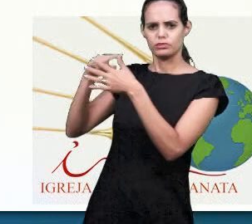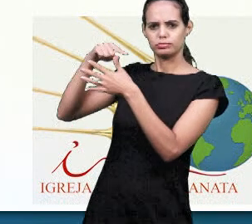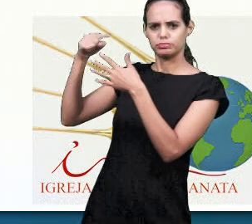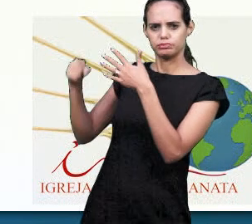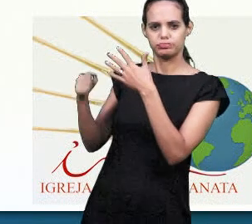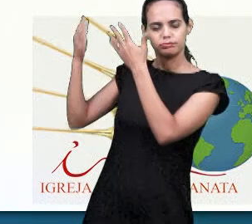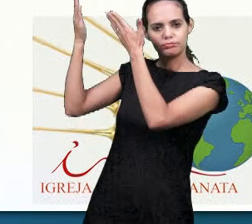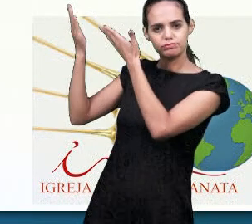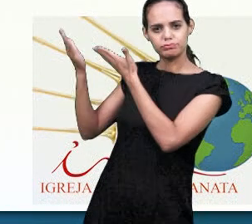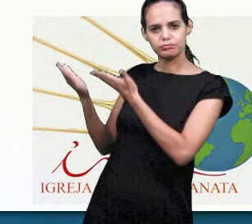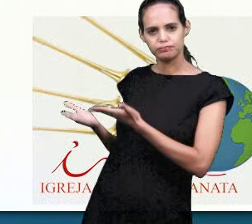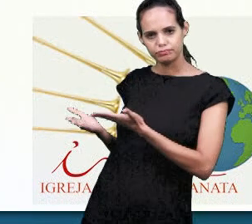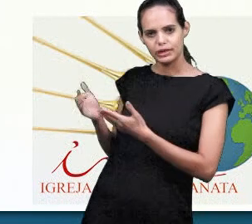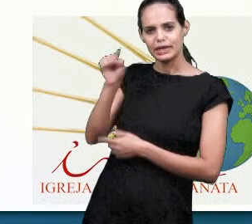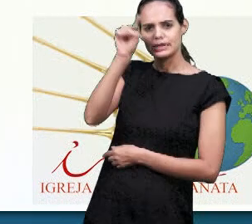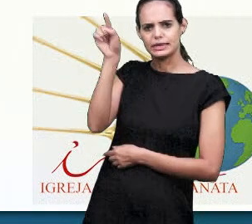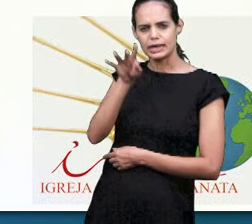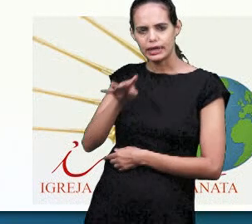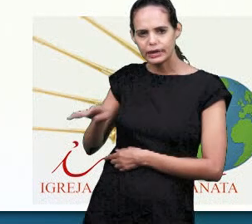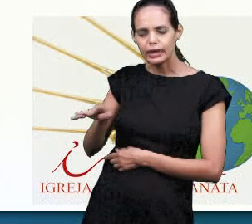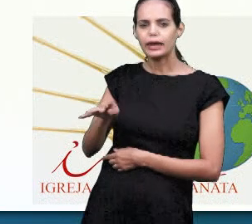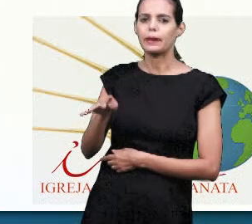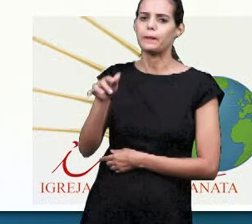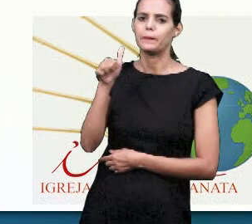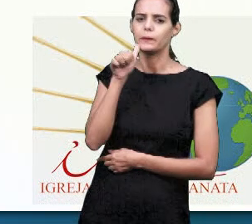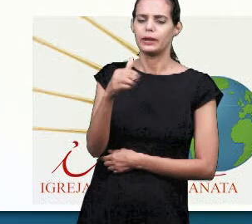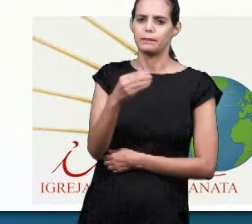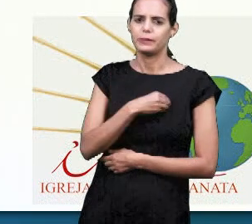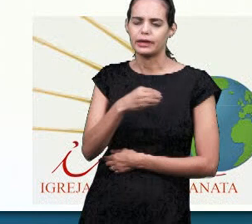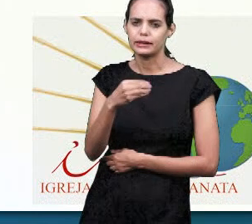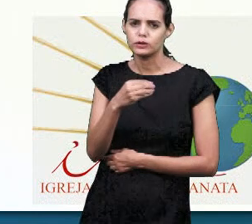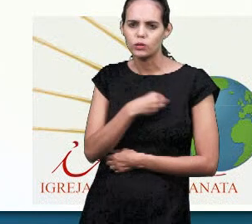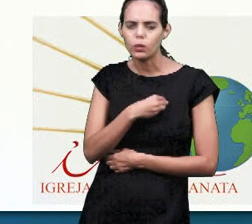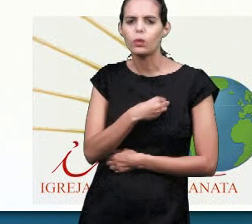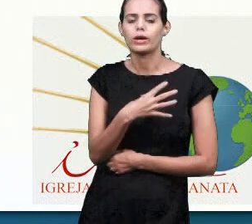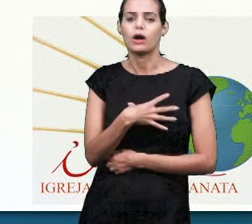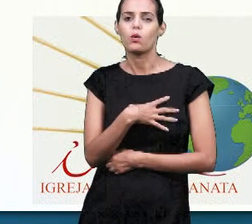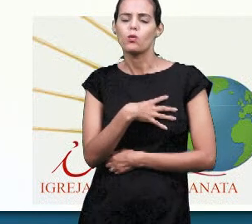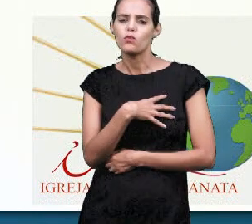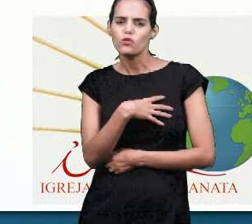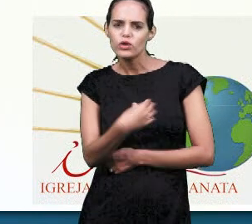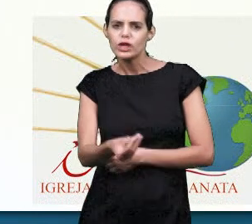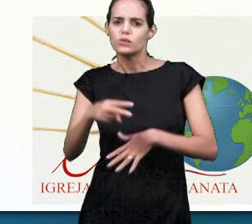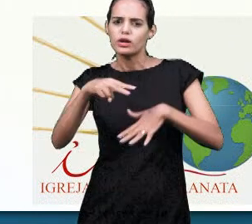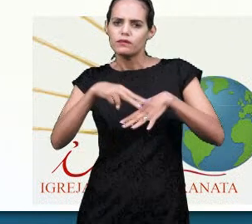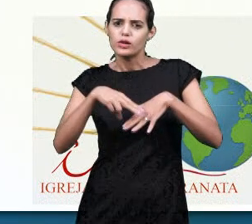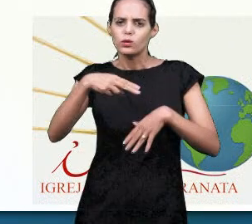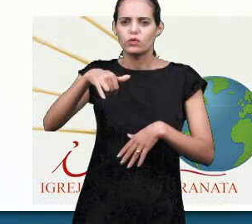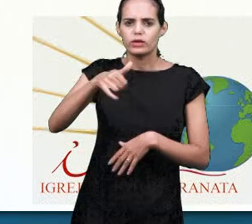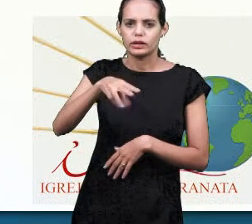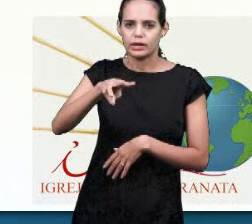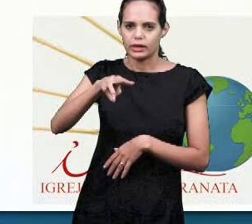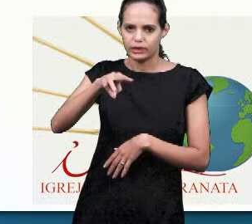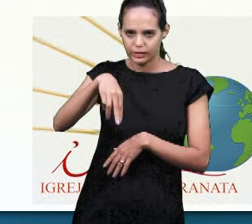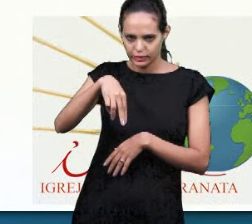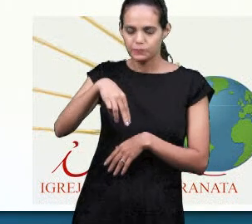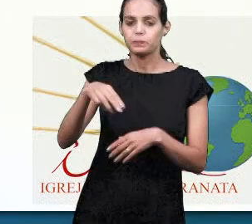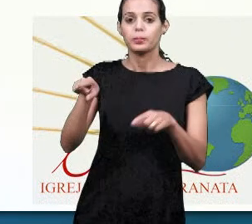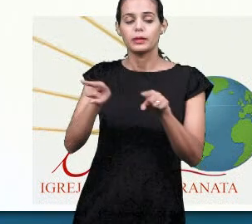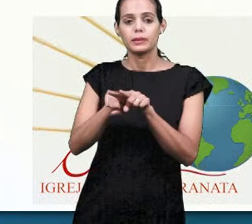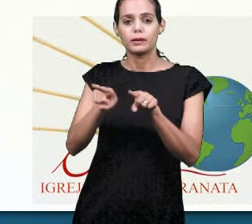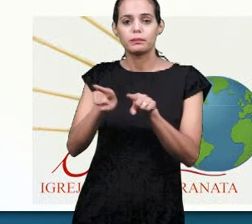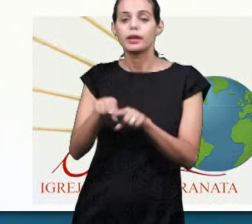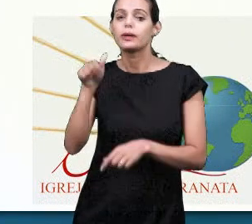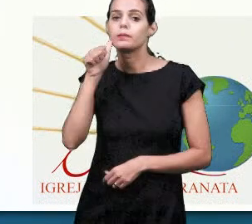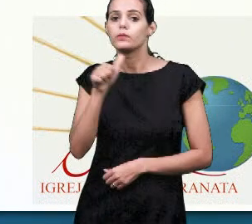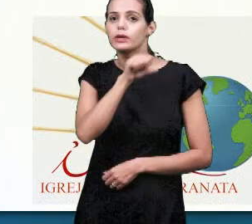ces rencontres. Zachée, la femme pécheresse, le fils de la veuve de Naïm, la rencontre entre Jésus et la femme samaritaine. Les textes se